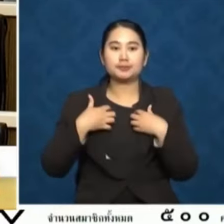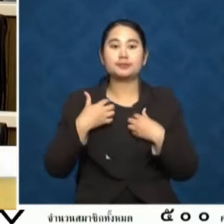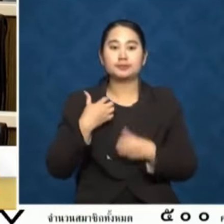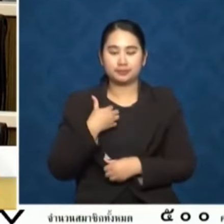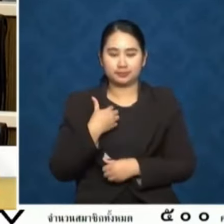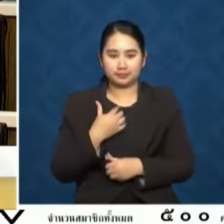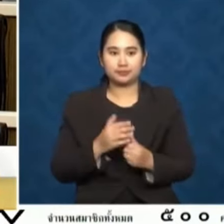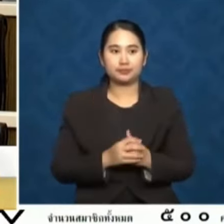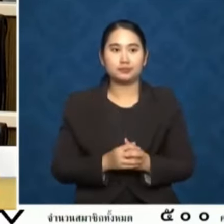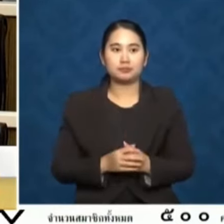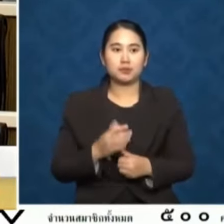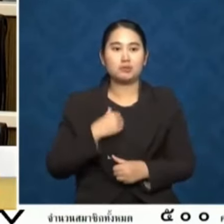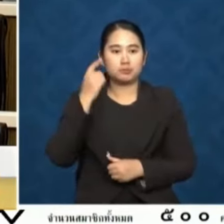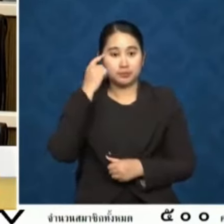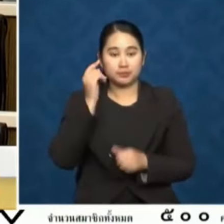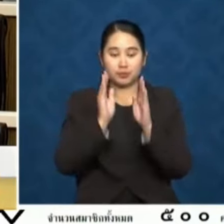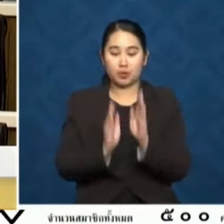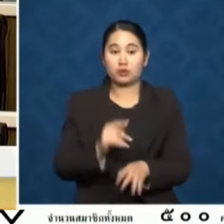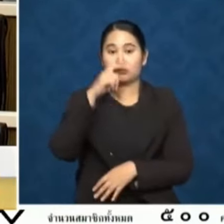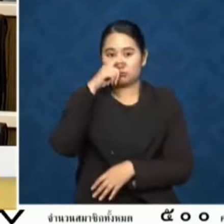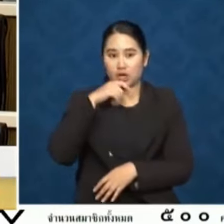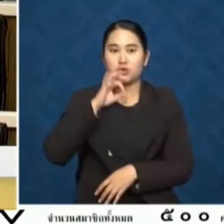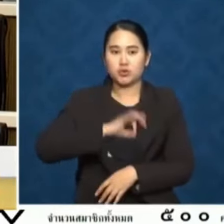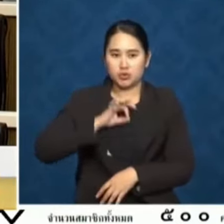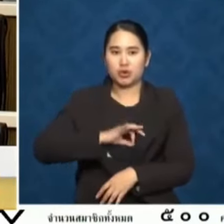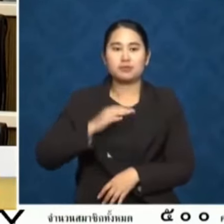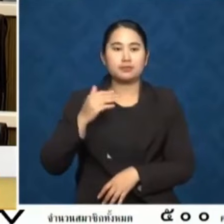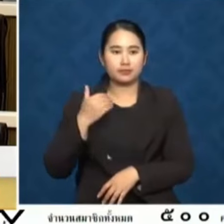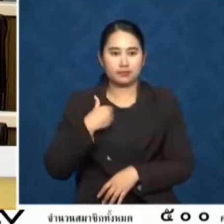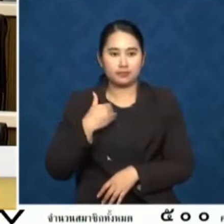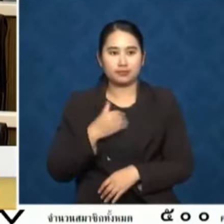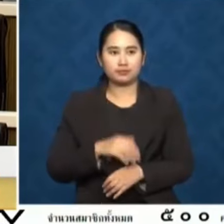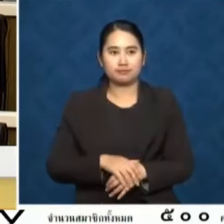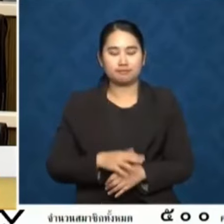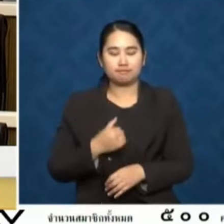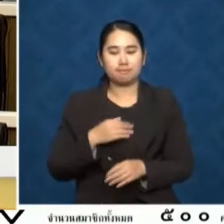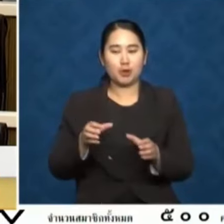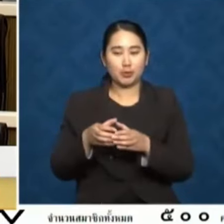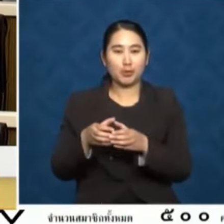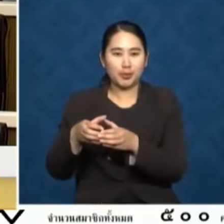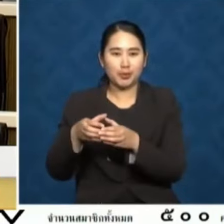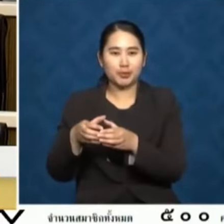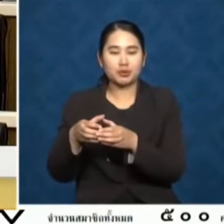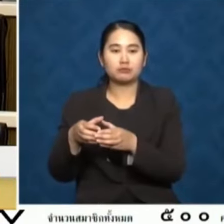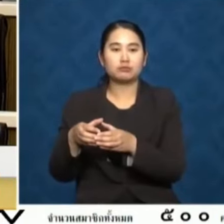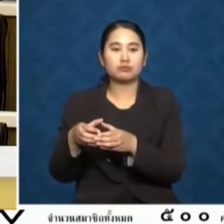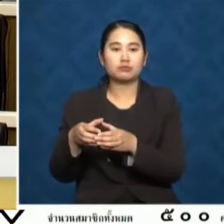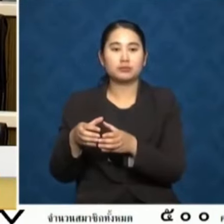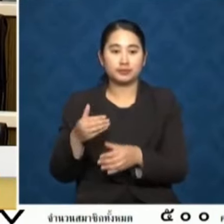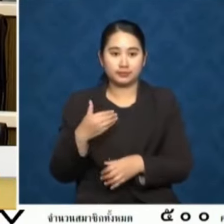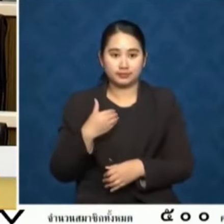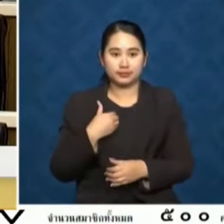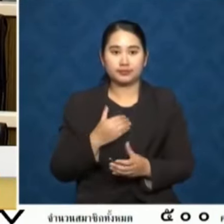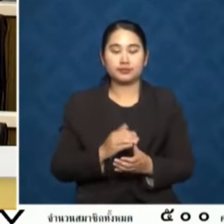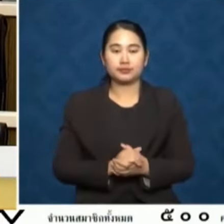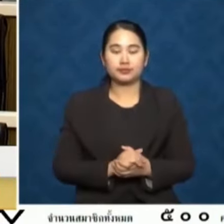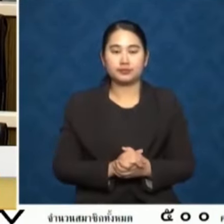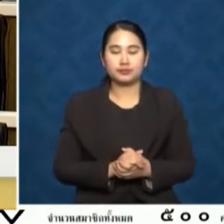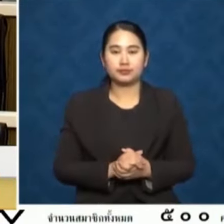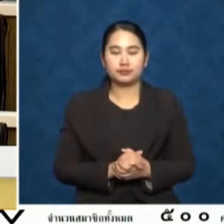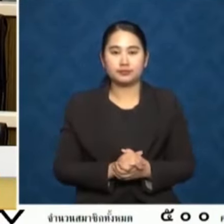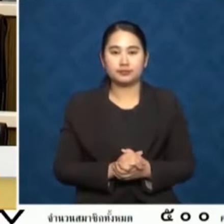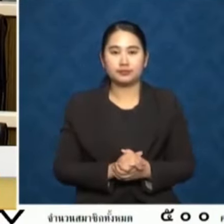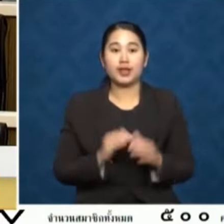ใจว่าแทบทุกคนน้อยคนนักที่จะเห็นด้วยท่านประธานครับ